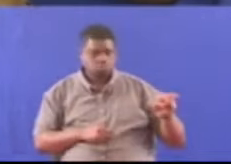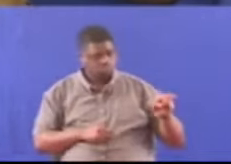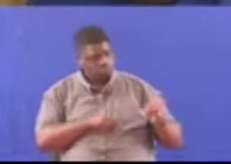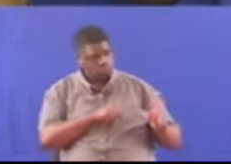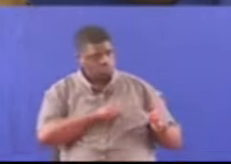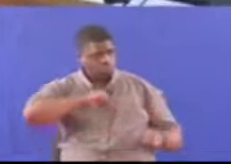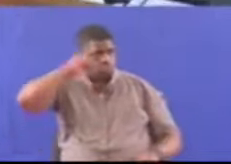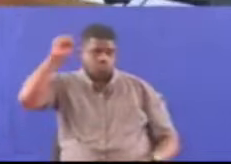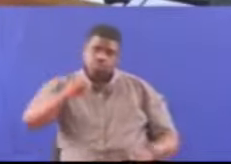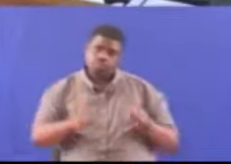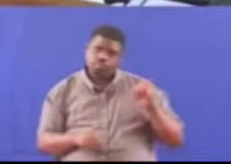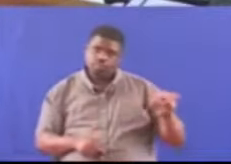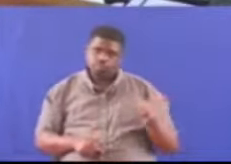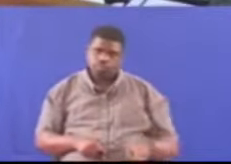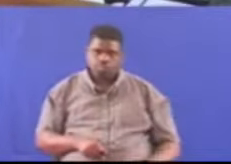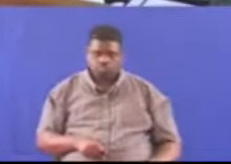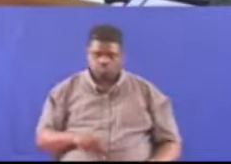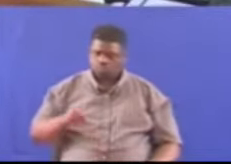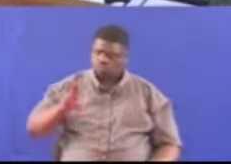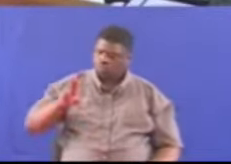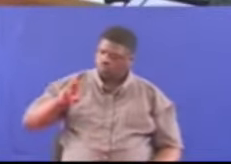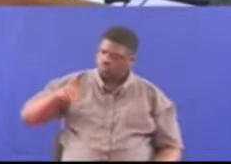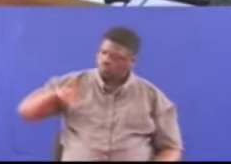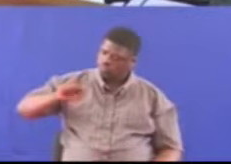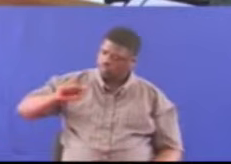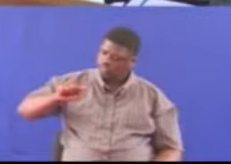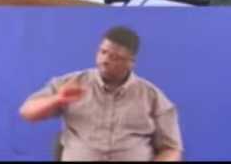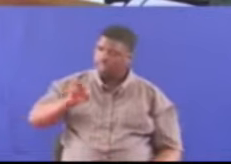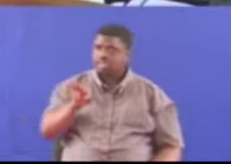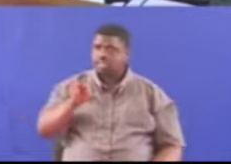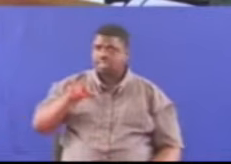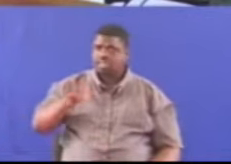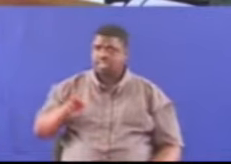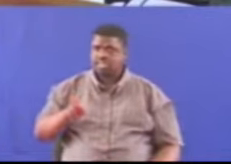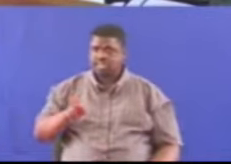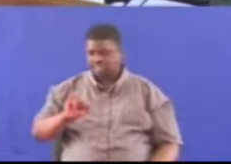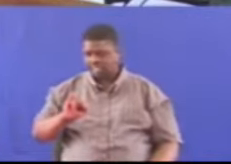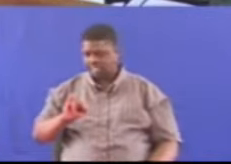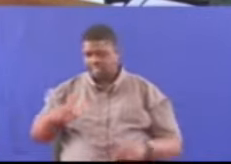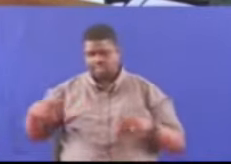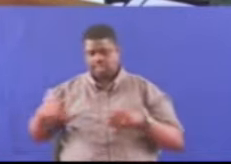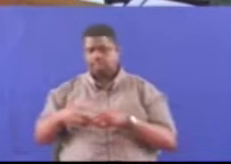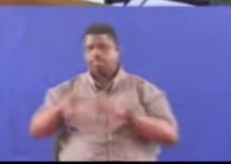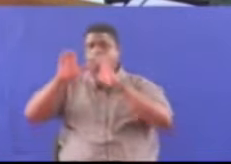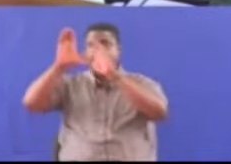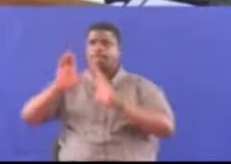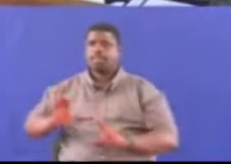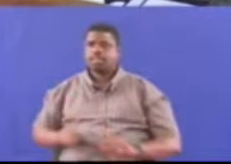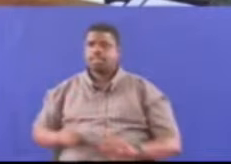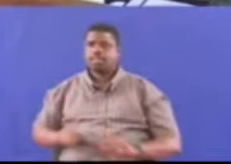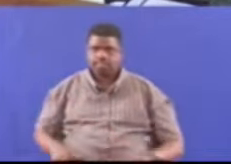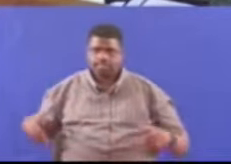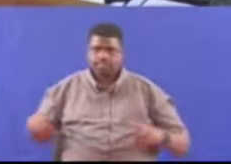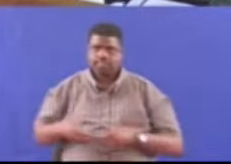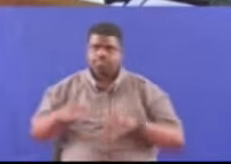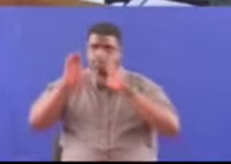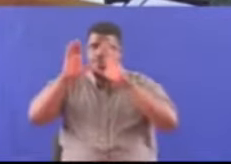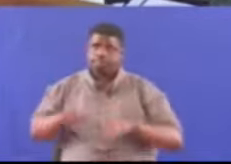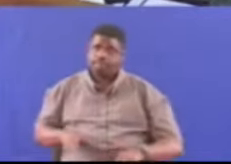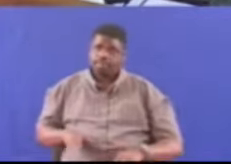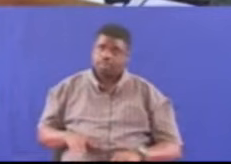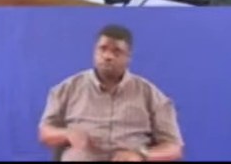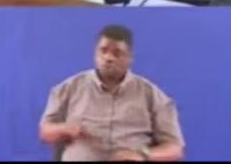huu ni umahiri wa timu yako ya kampeni. Timu hii ya kampeni kama